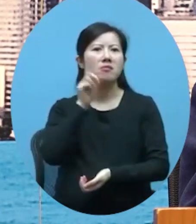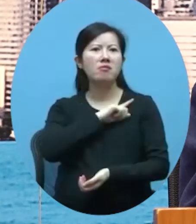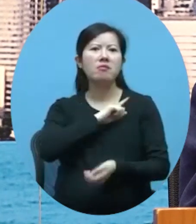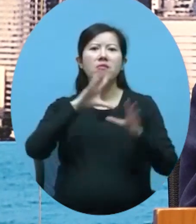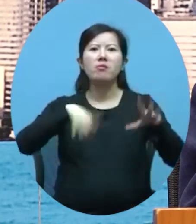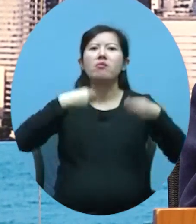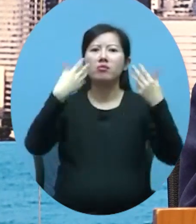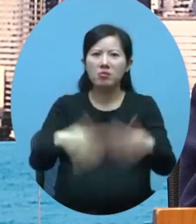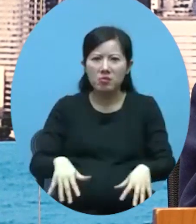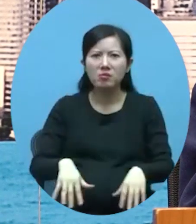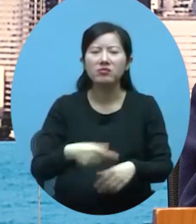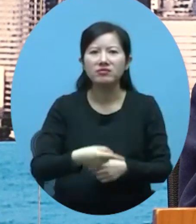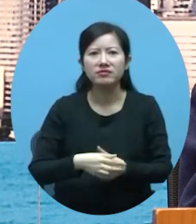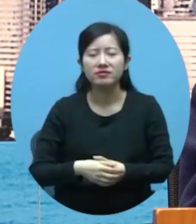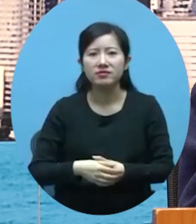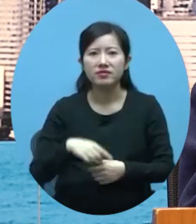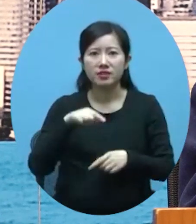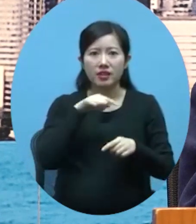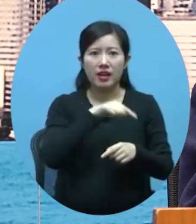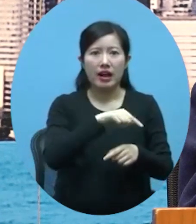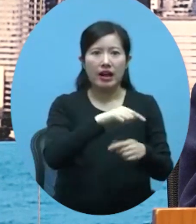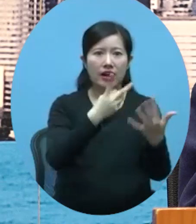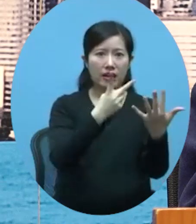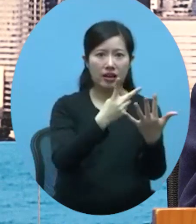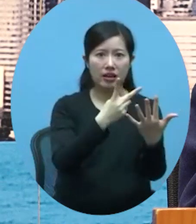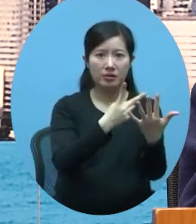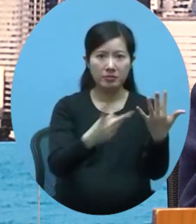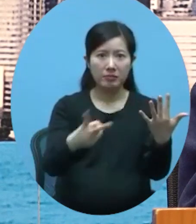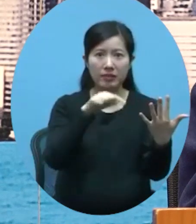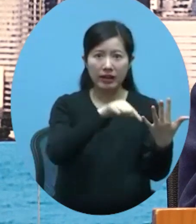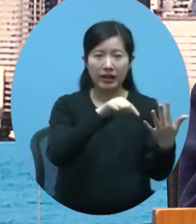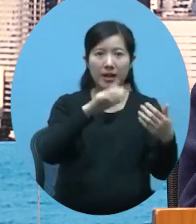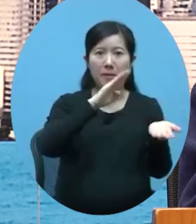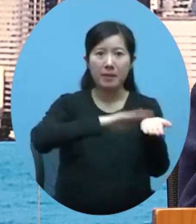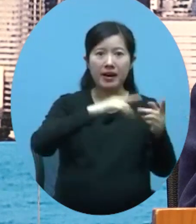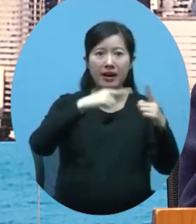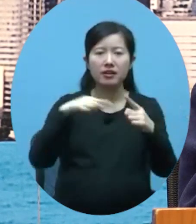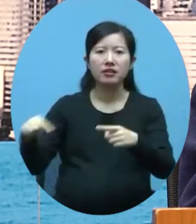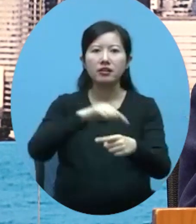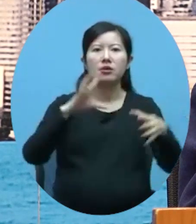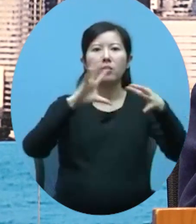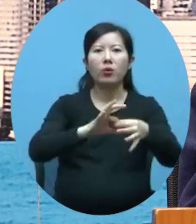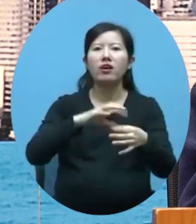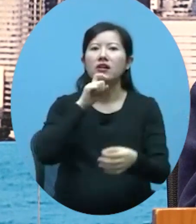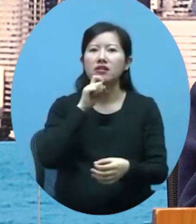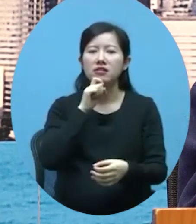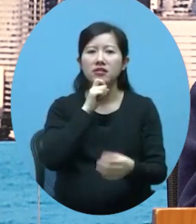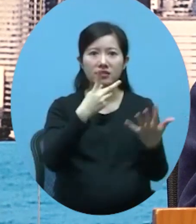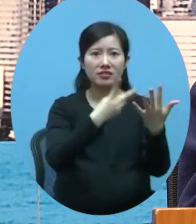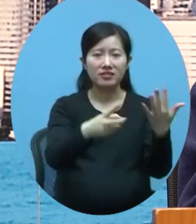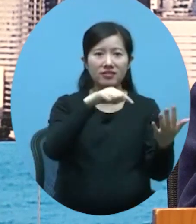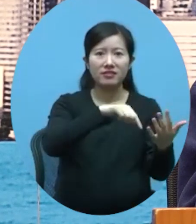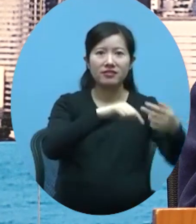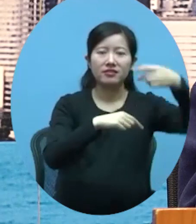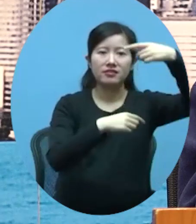那她是和52宗个案是有关的那当52宗个案确诊那天2月